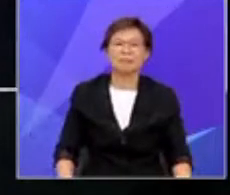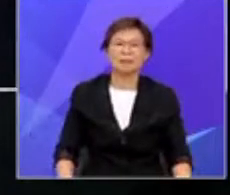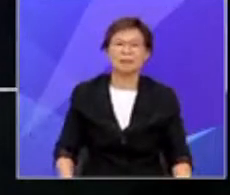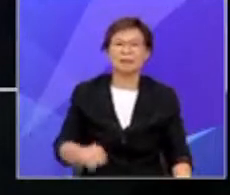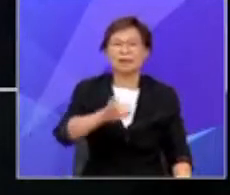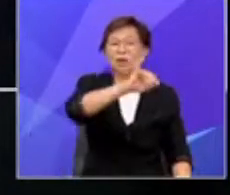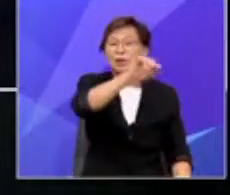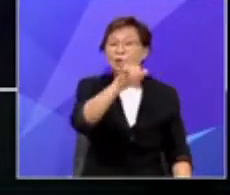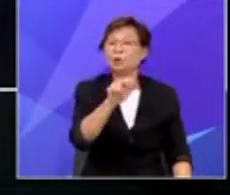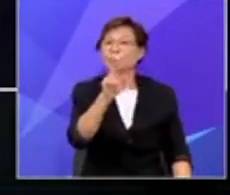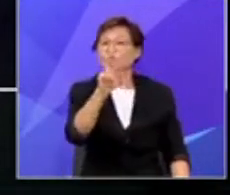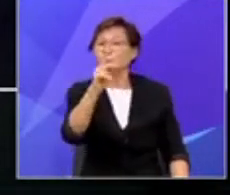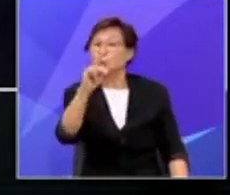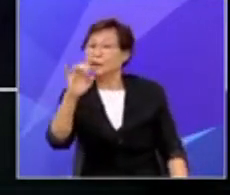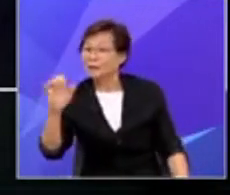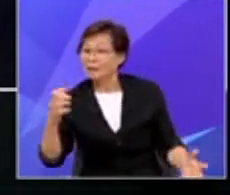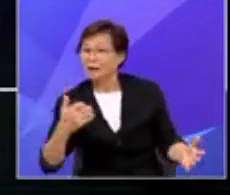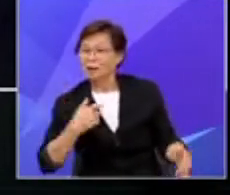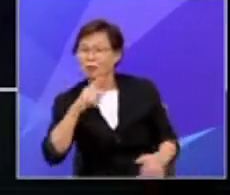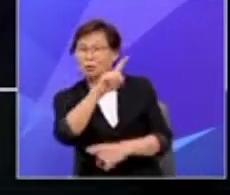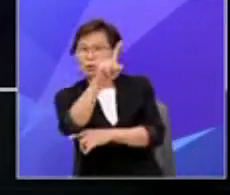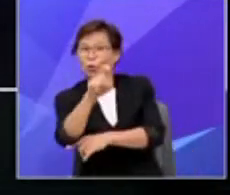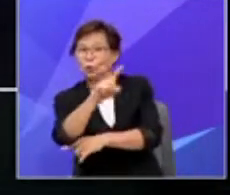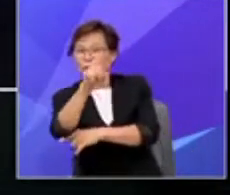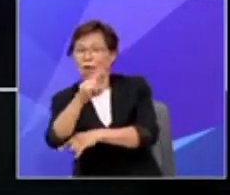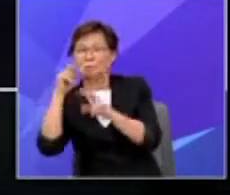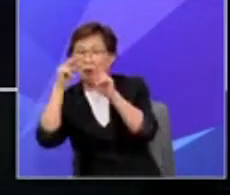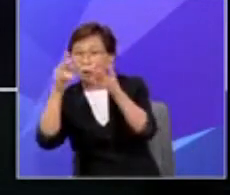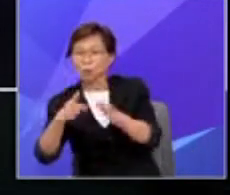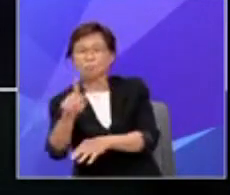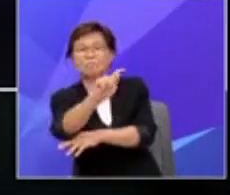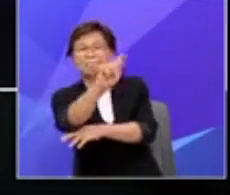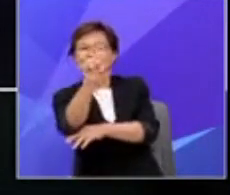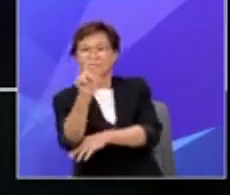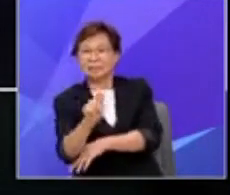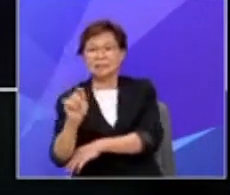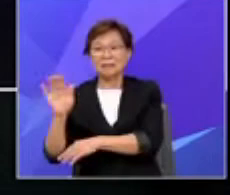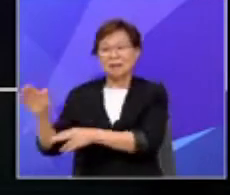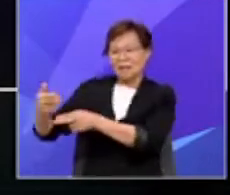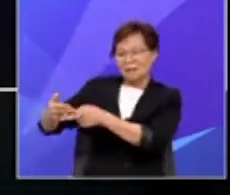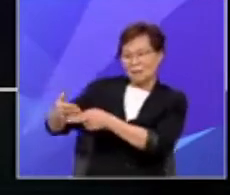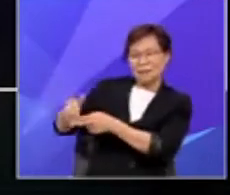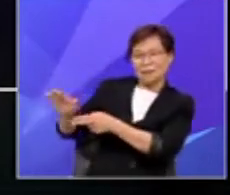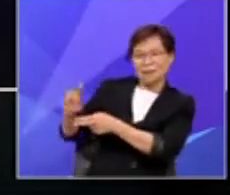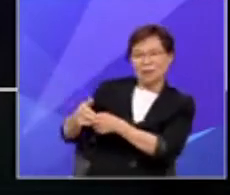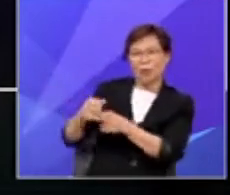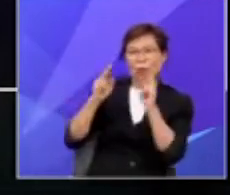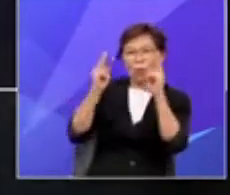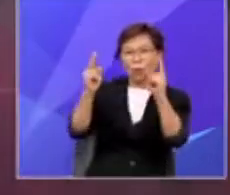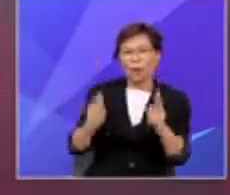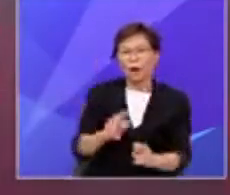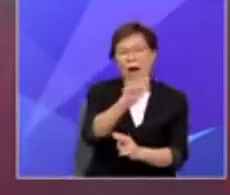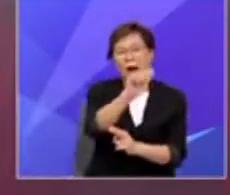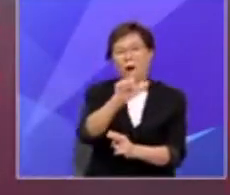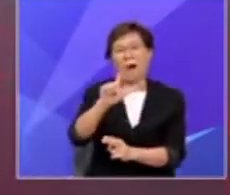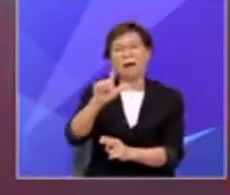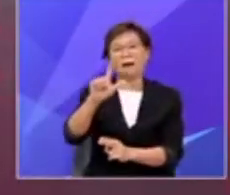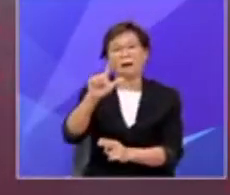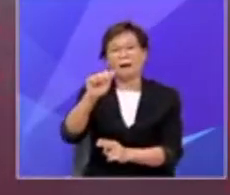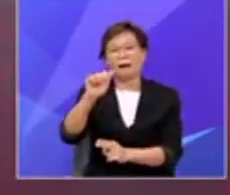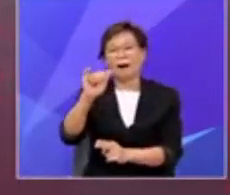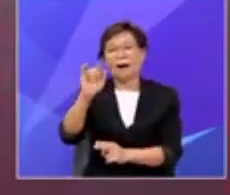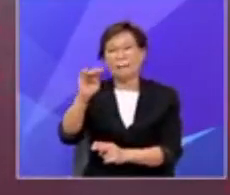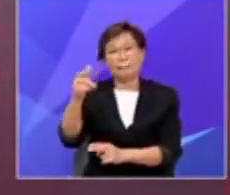ini ada soalan-soalan daripada penonton dia menamakan diri Ustaz al-iman